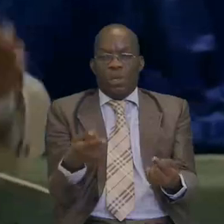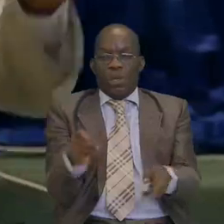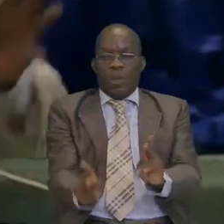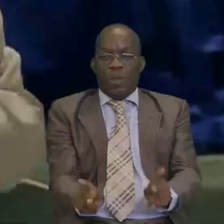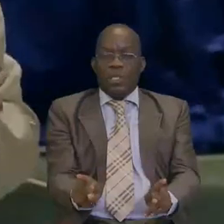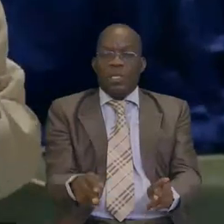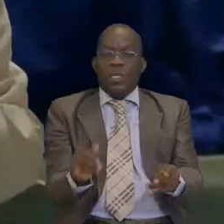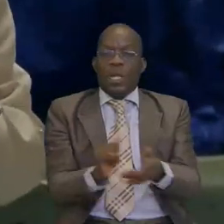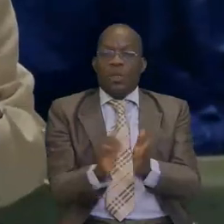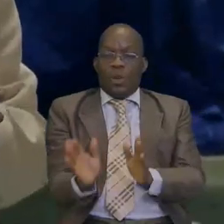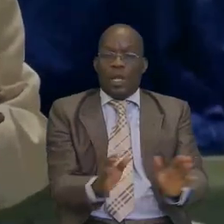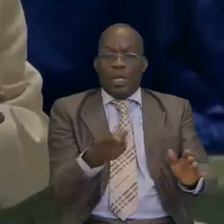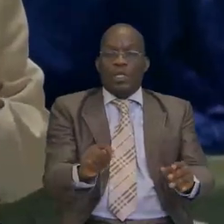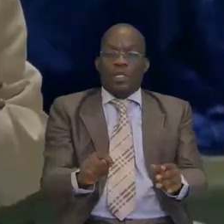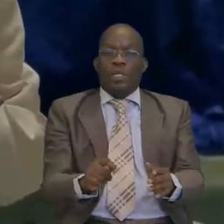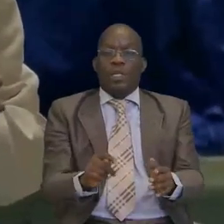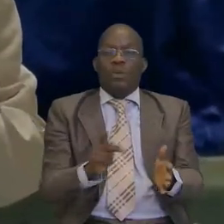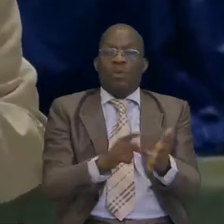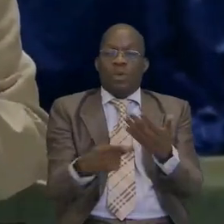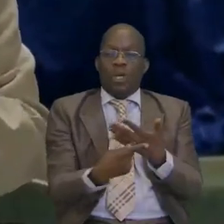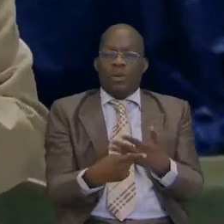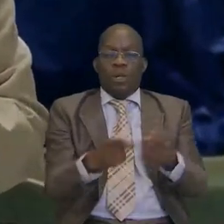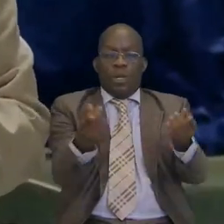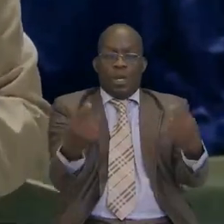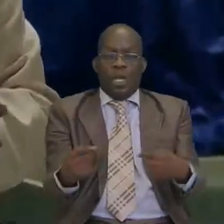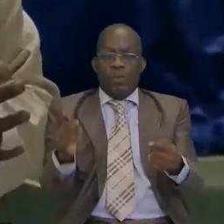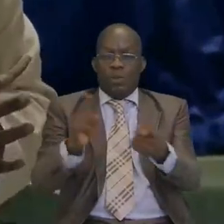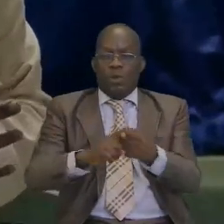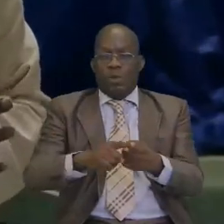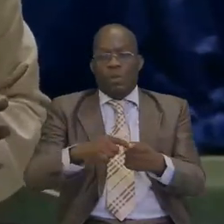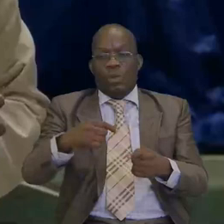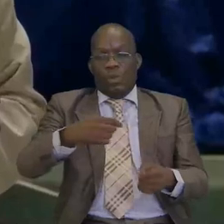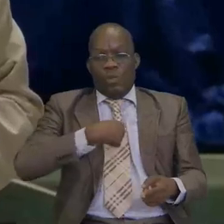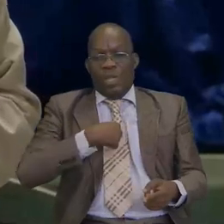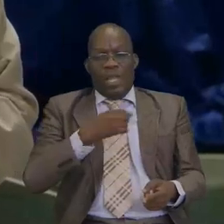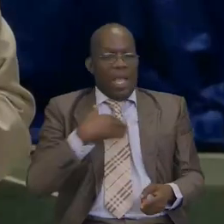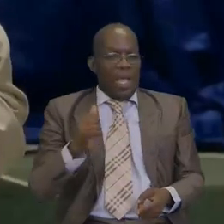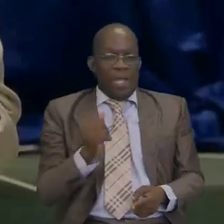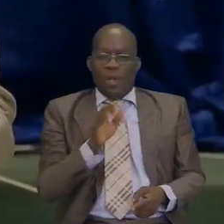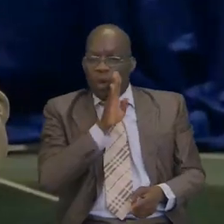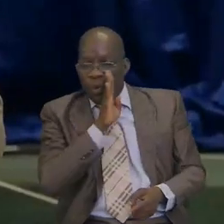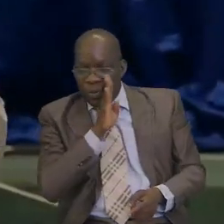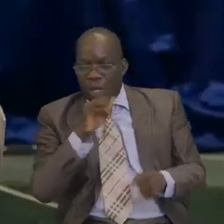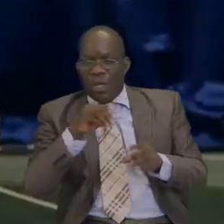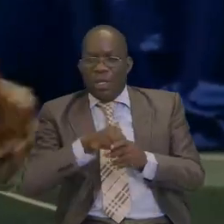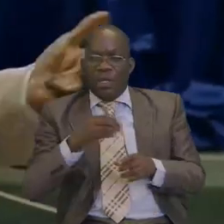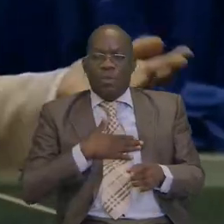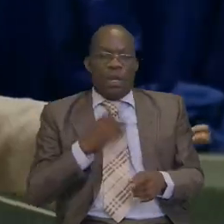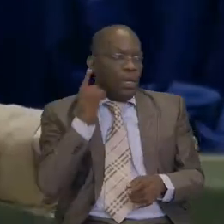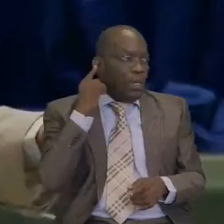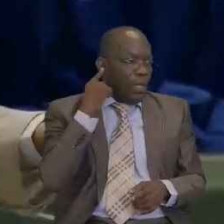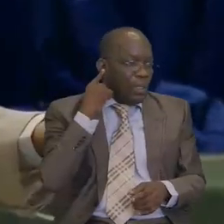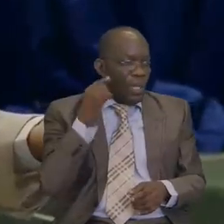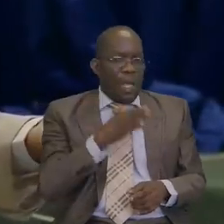qu'il ne viendra pas. Celui qui a organisé la séance est venu vers moi. Il a chuchoté dans mes oreilles. Il a